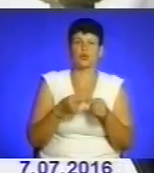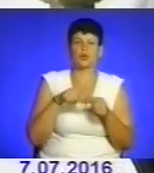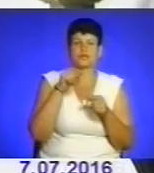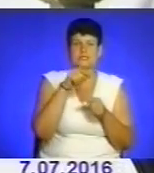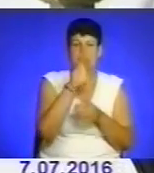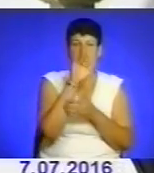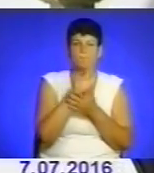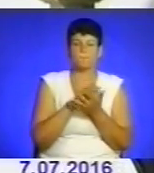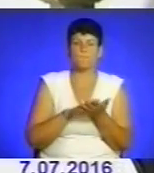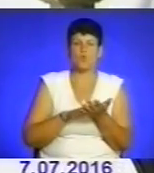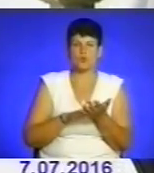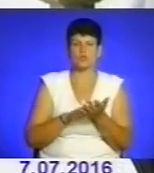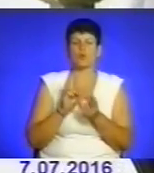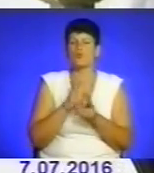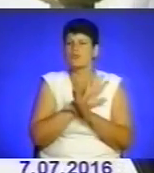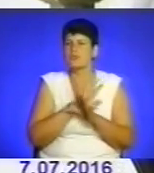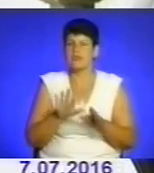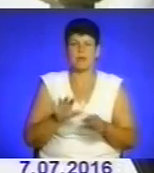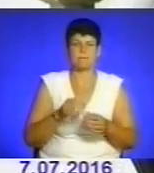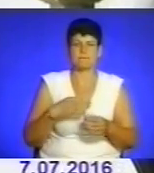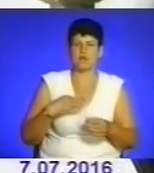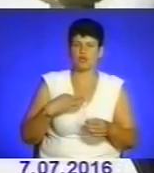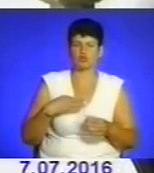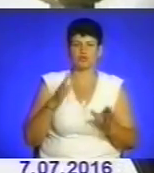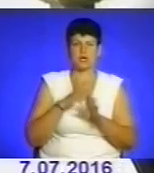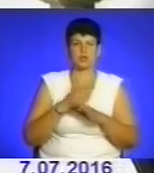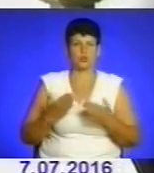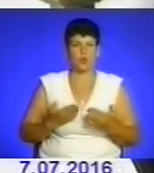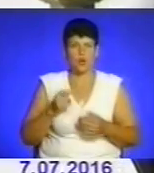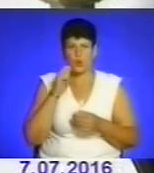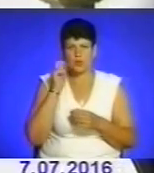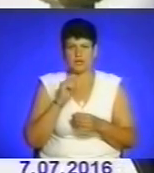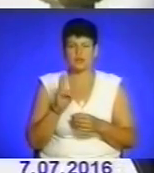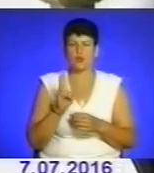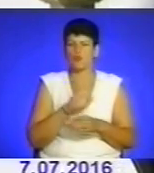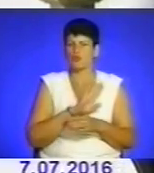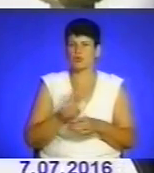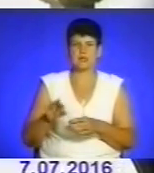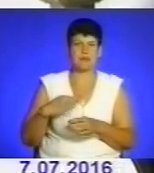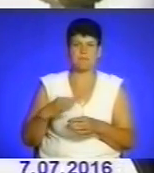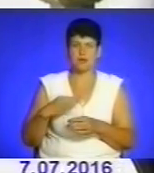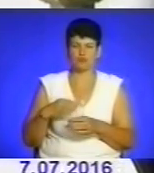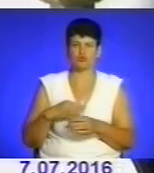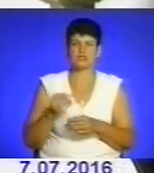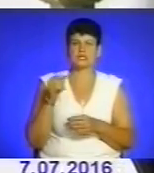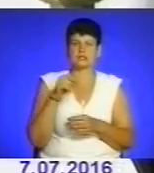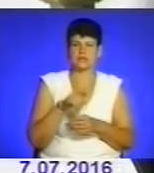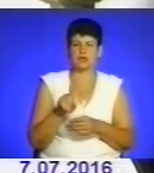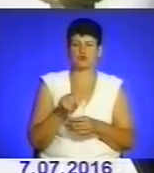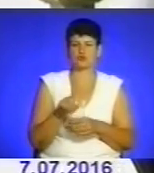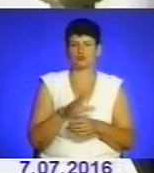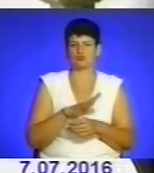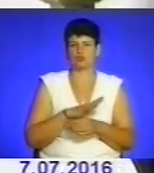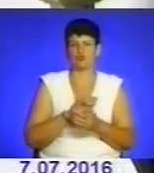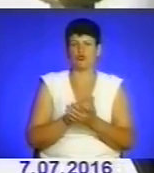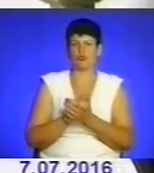не байдуже доля України, кому не байдуже те, щоб був мир і спокій